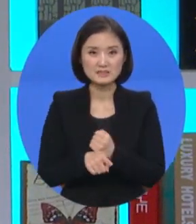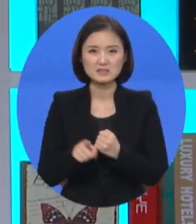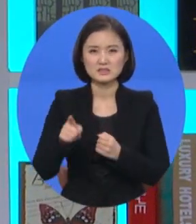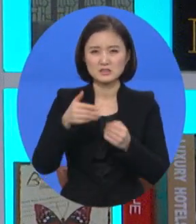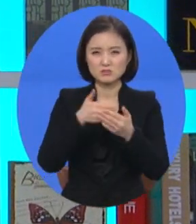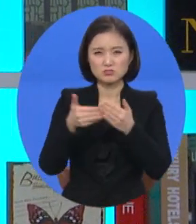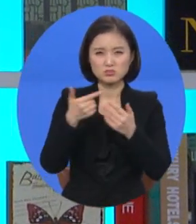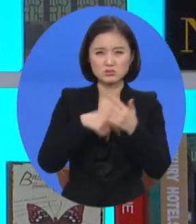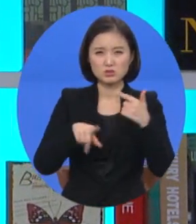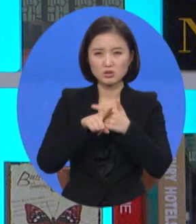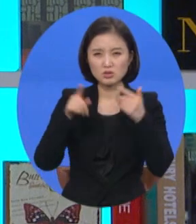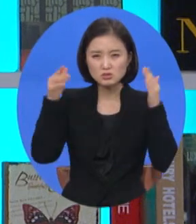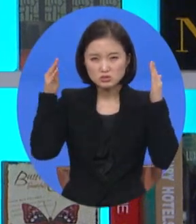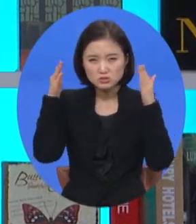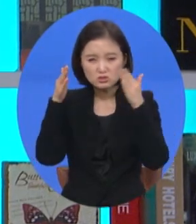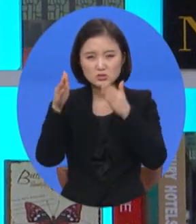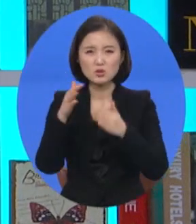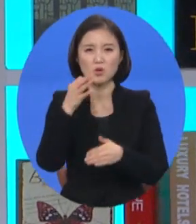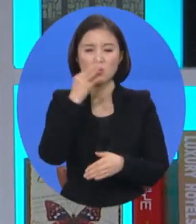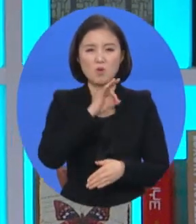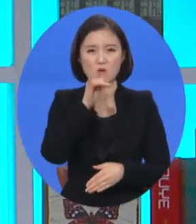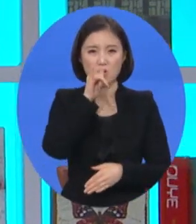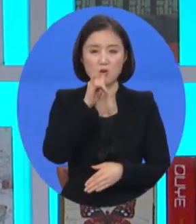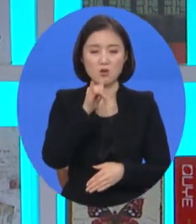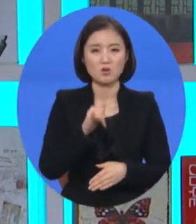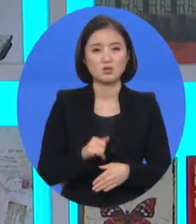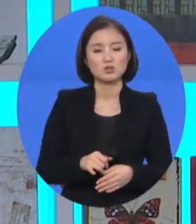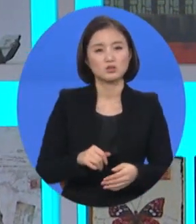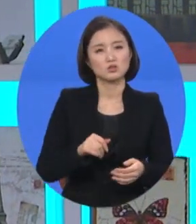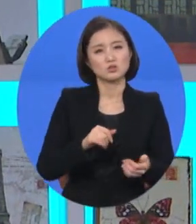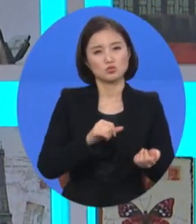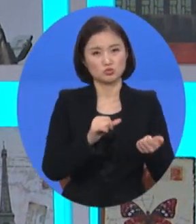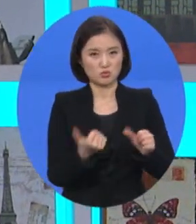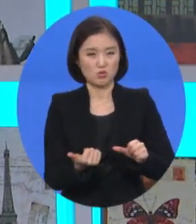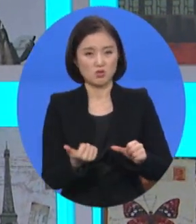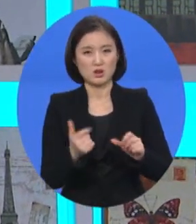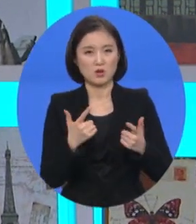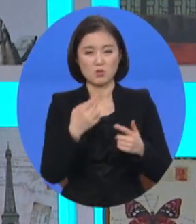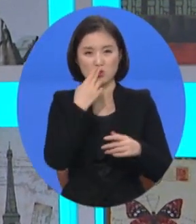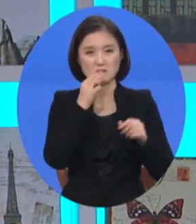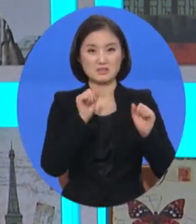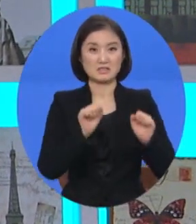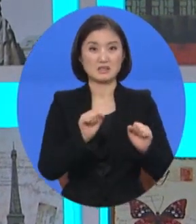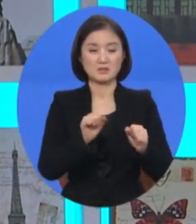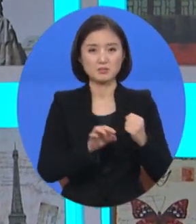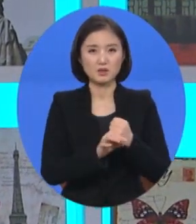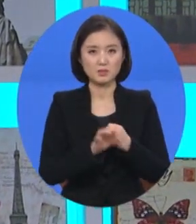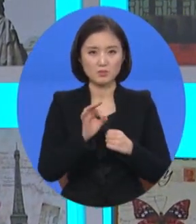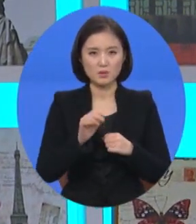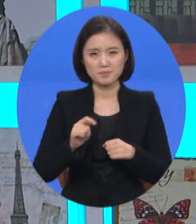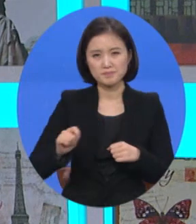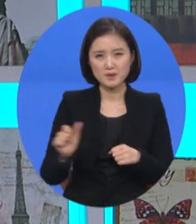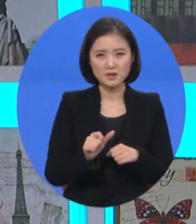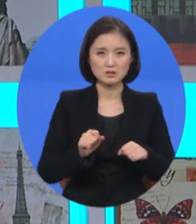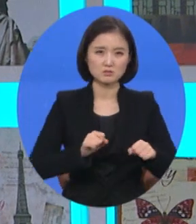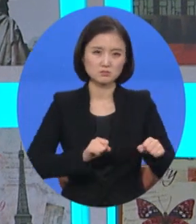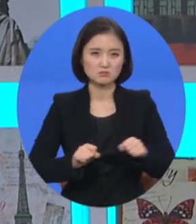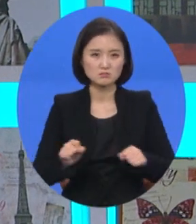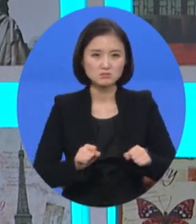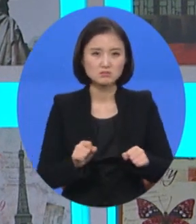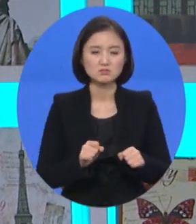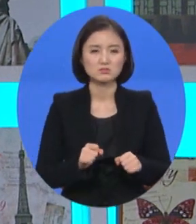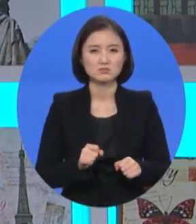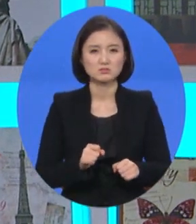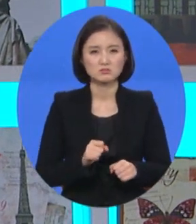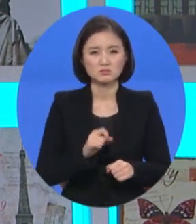주목하게 하는 효과가 있습니다 살아있는 호랑이나 살아있는 펴보면 그 자체의 용 명함과 민 처방 그리고 샀던 것을